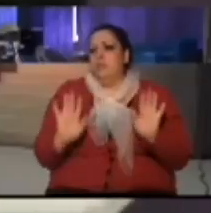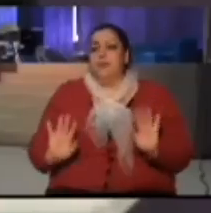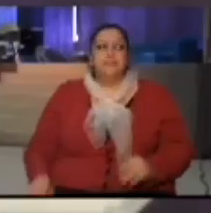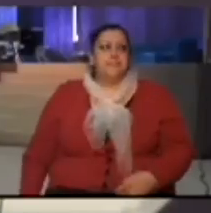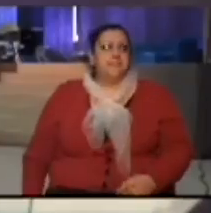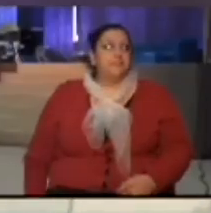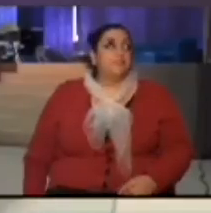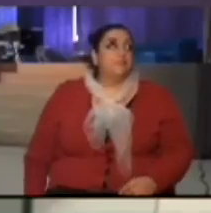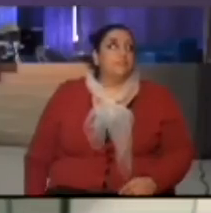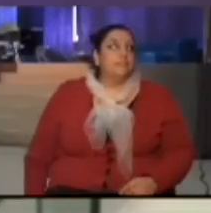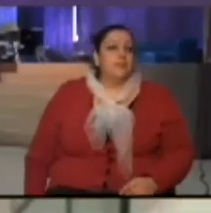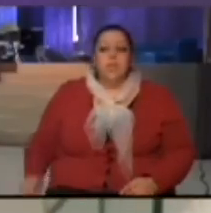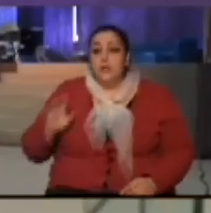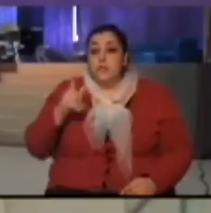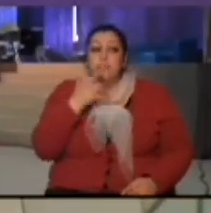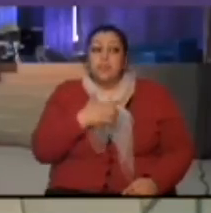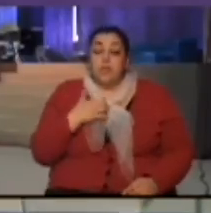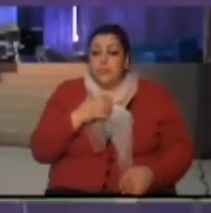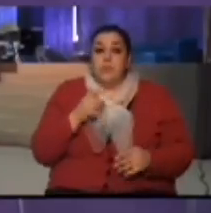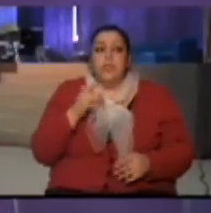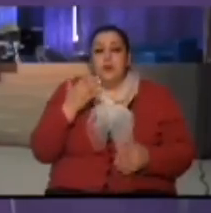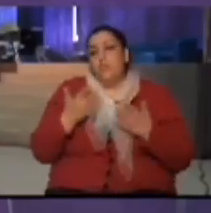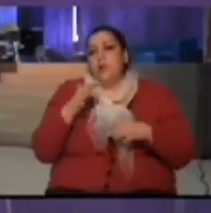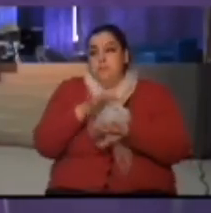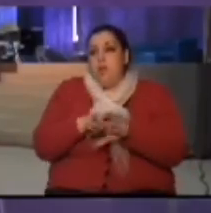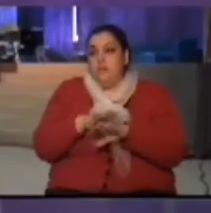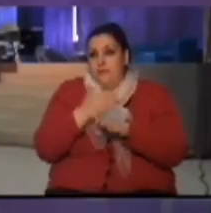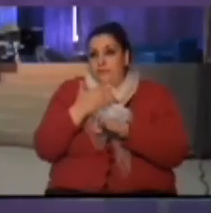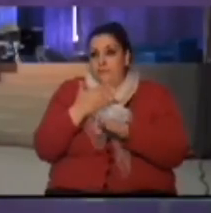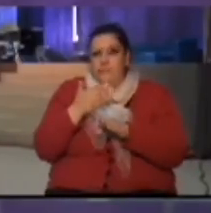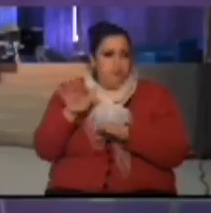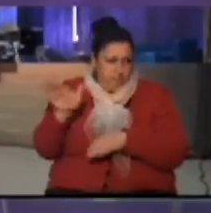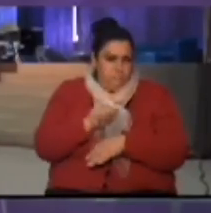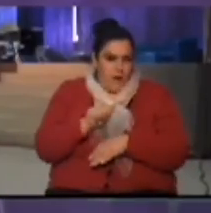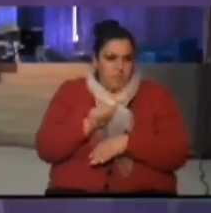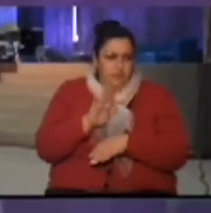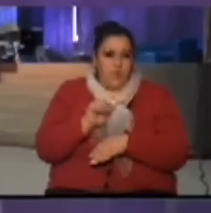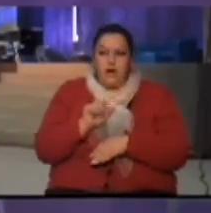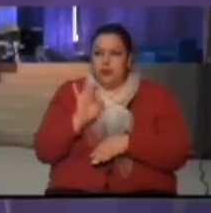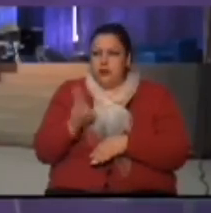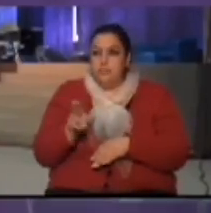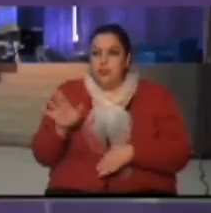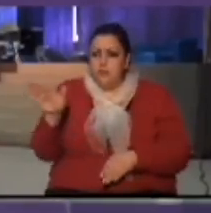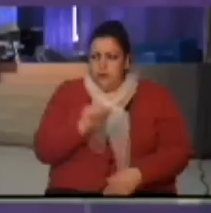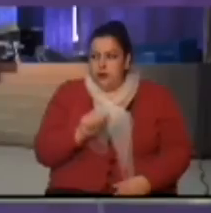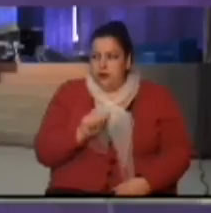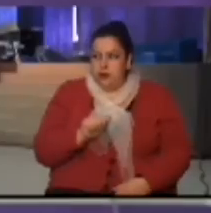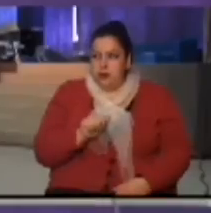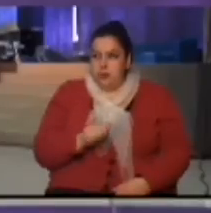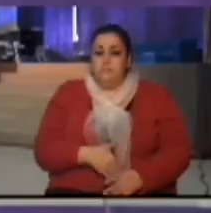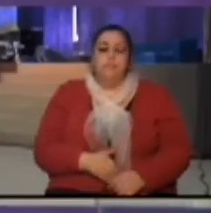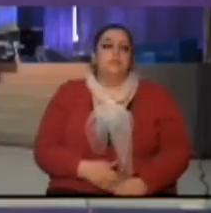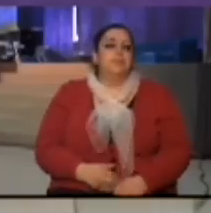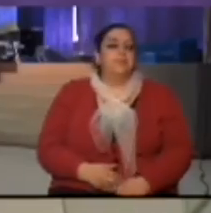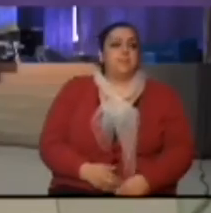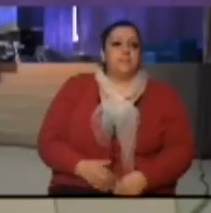եմ ասում, նայիր ինչ բան կա, երբ որ դու վարկ ես վեկալում բանկից, ու հանկարծ դու ուզում ես այդ